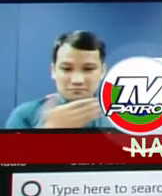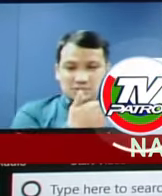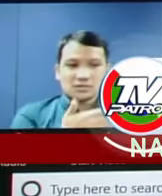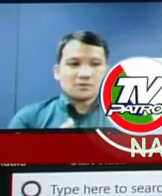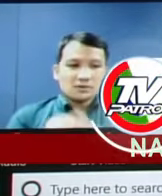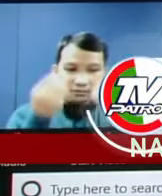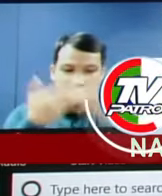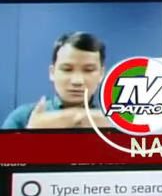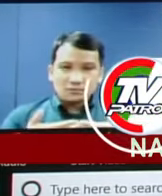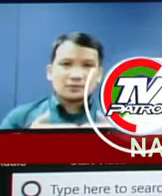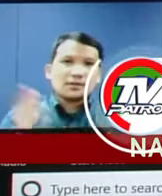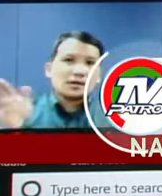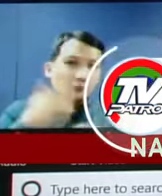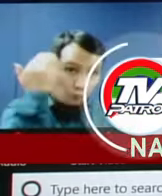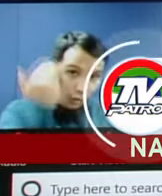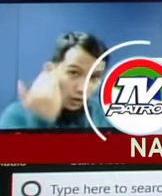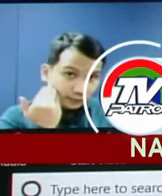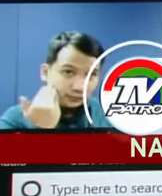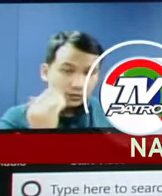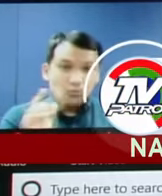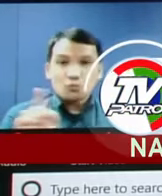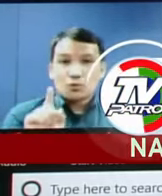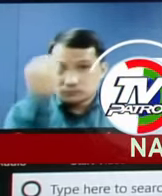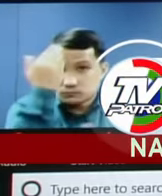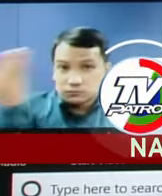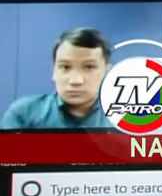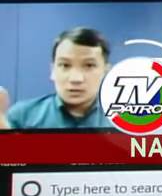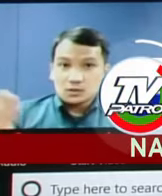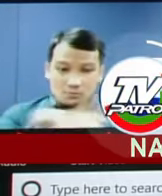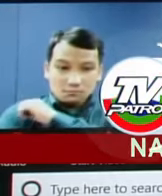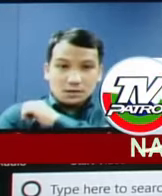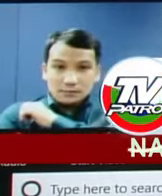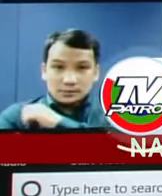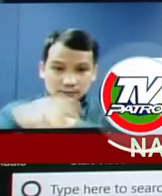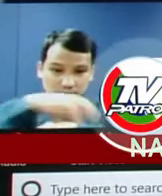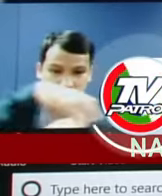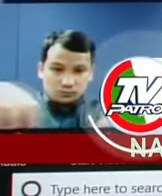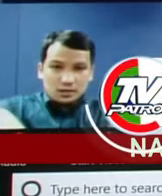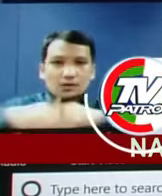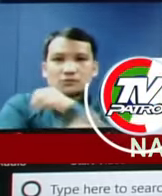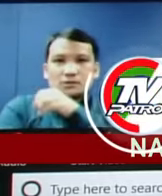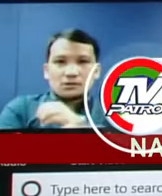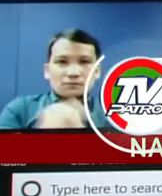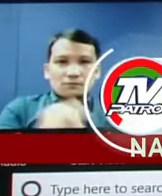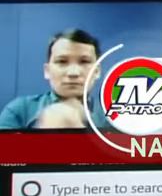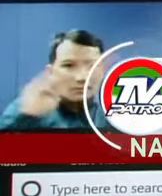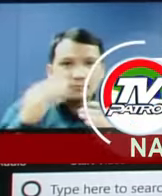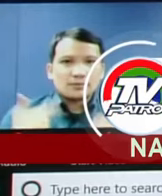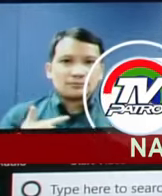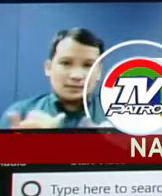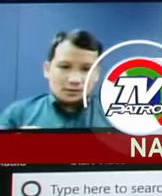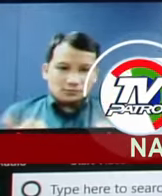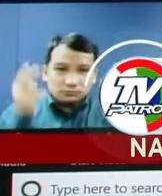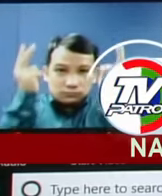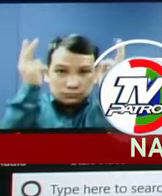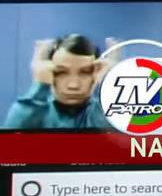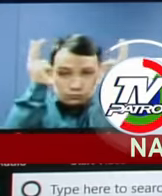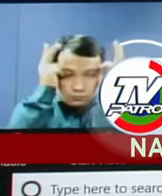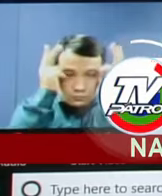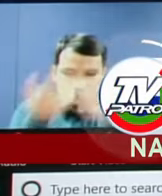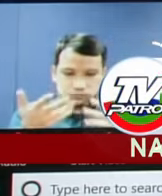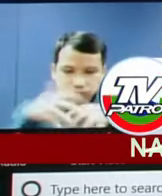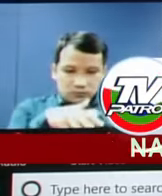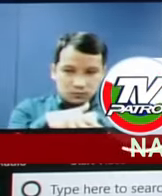ang nakikita namin ay nagkaroon ng shortage sa mga probinsya. At